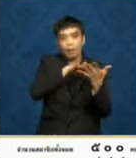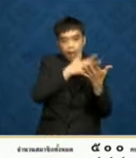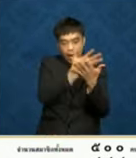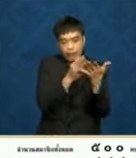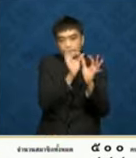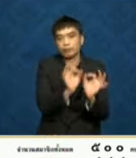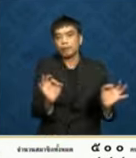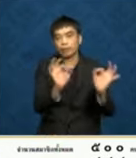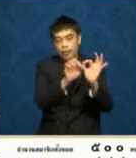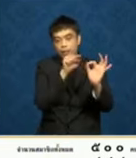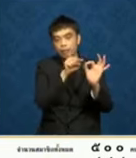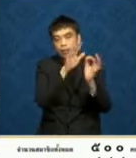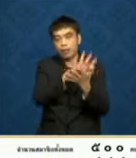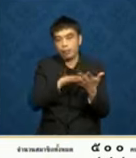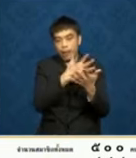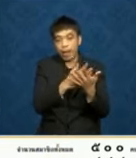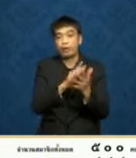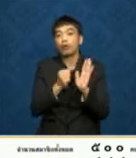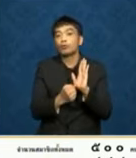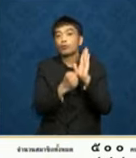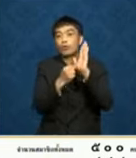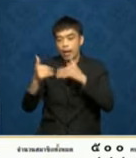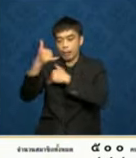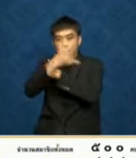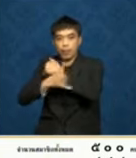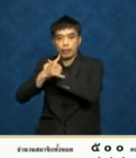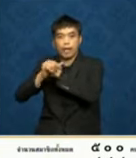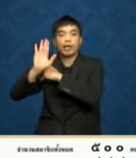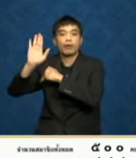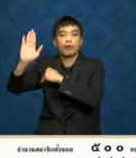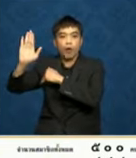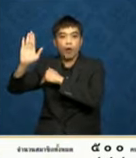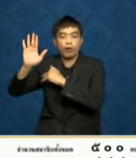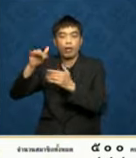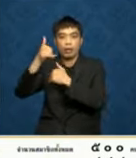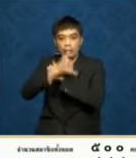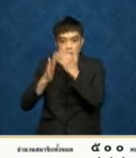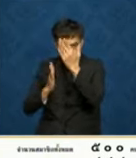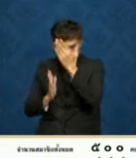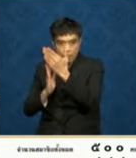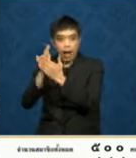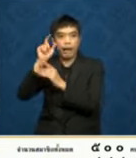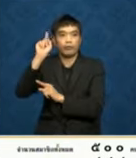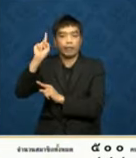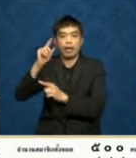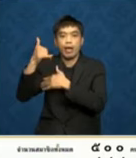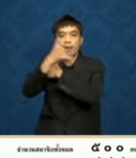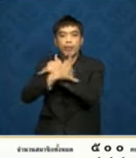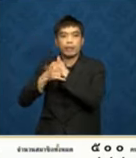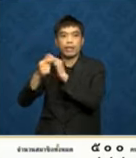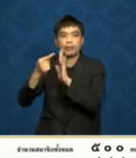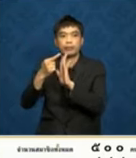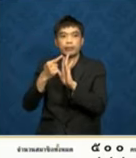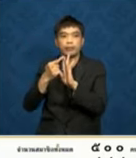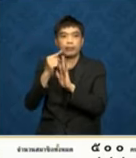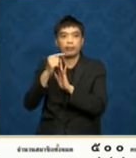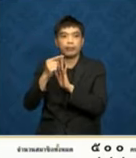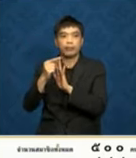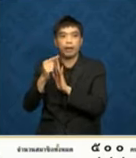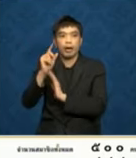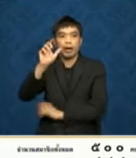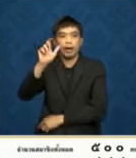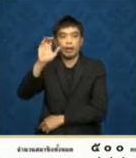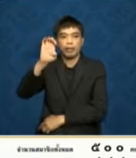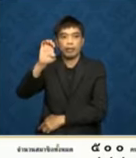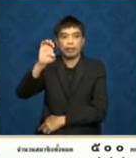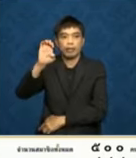ผมยตวอย่างจประเทศที่ประสบความสำเร็เรื่องนี้ที่สุครัคือประเทศเอสโเนียครัตอนทพเขาเริมสร้างรฐบา Digitalต้